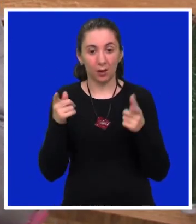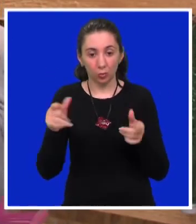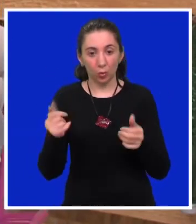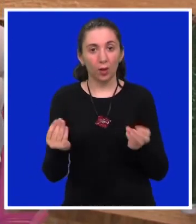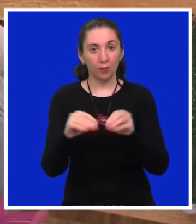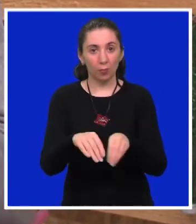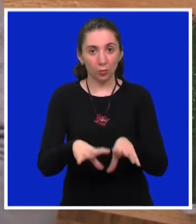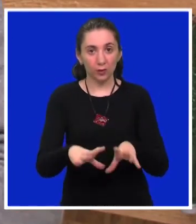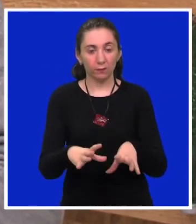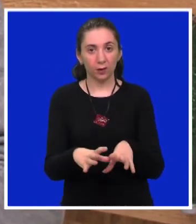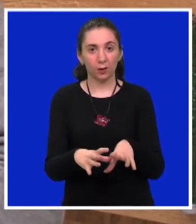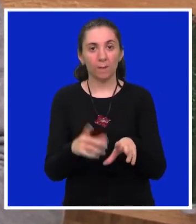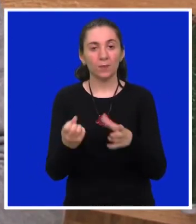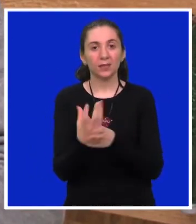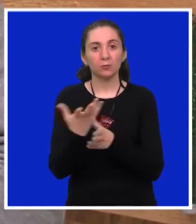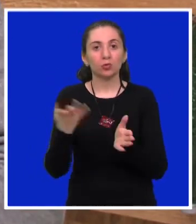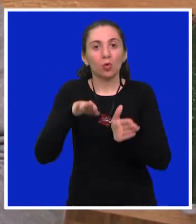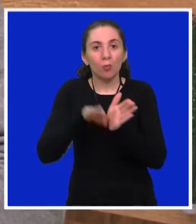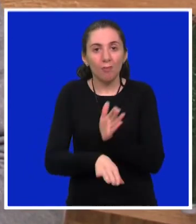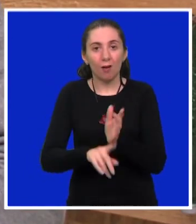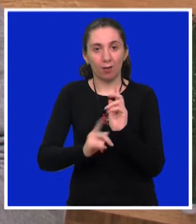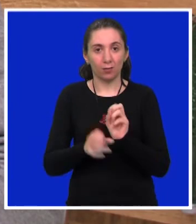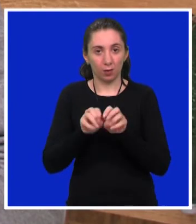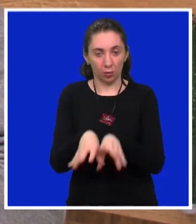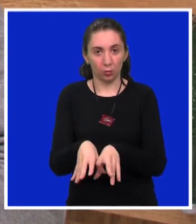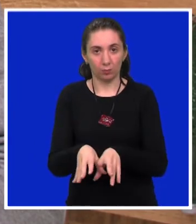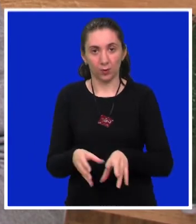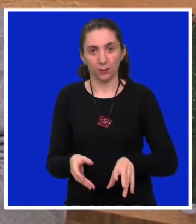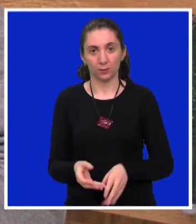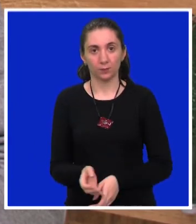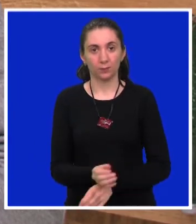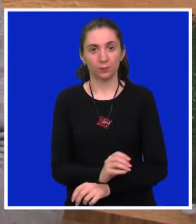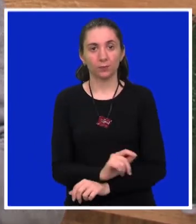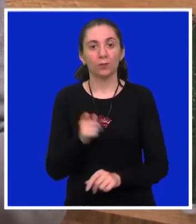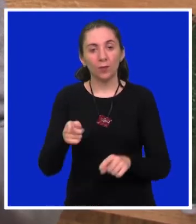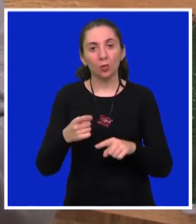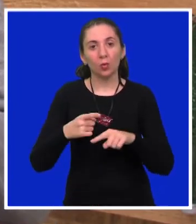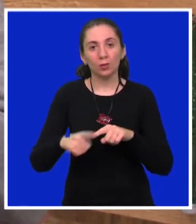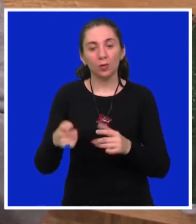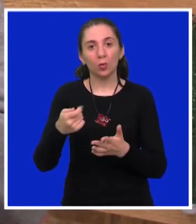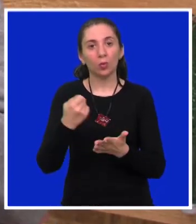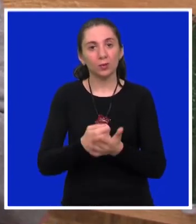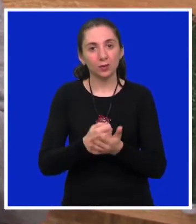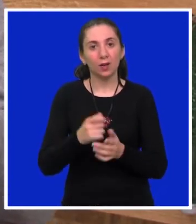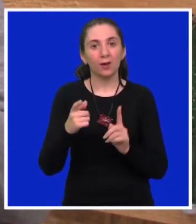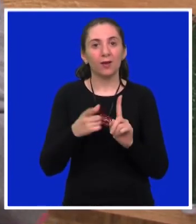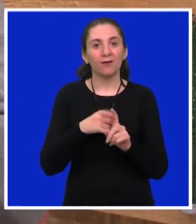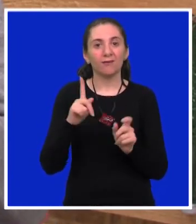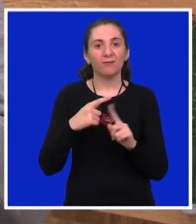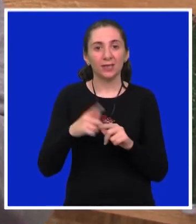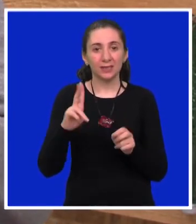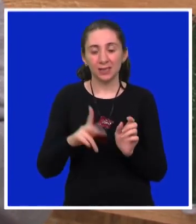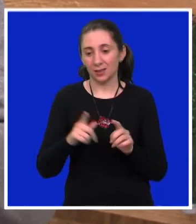ovako postavljena, stvarati što manje otpada. I to je sad onaj dio kod cijene, je li fiksni